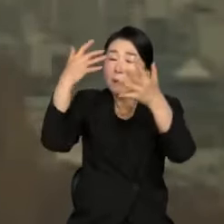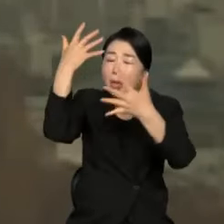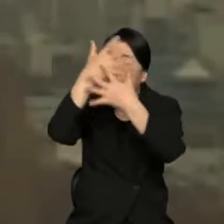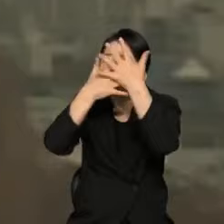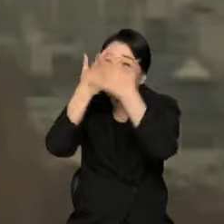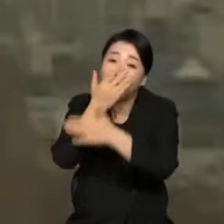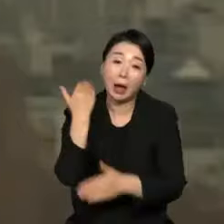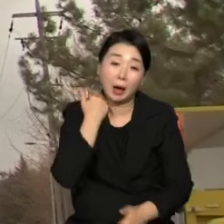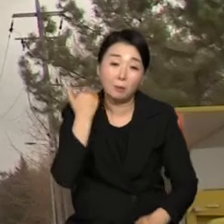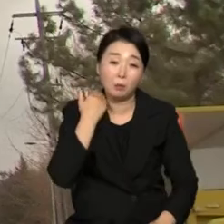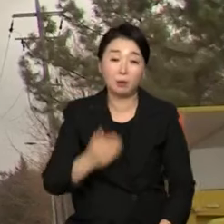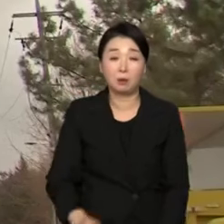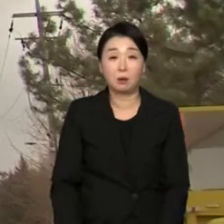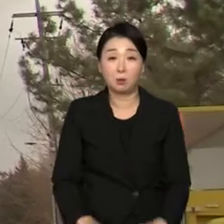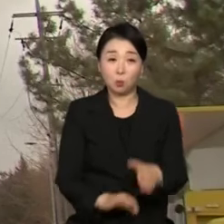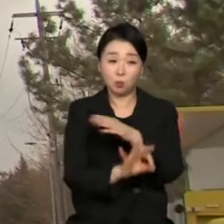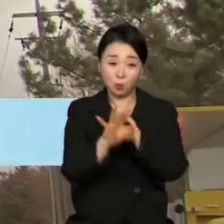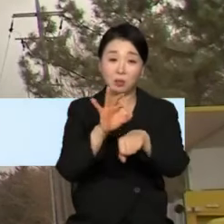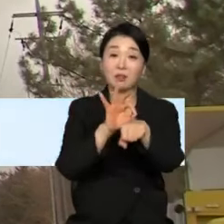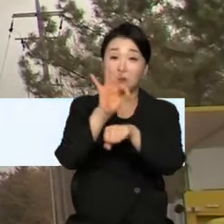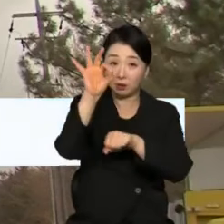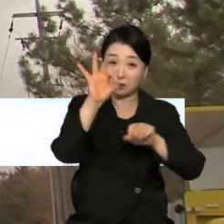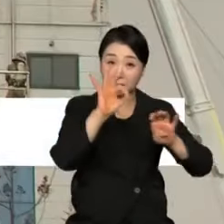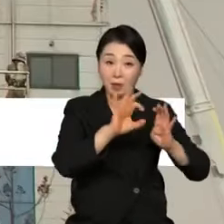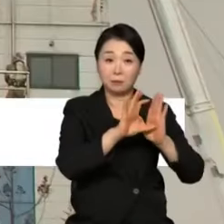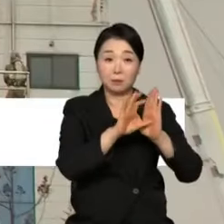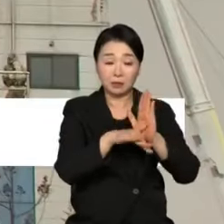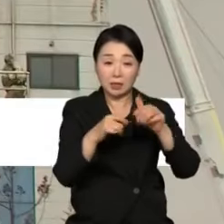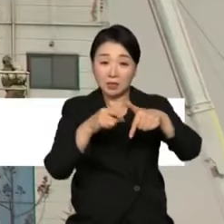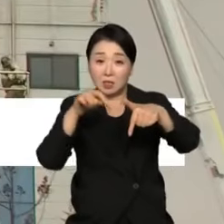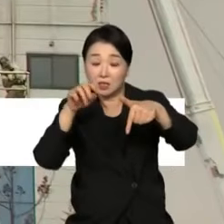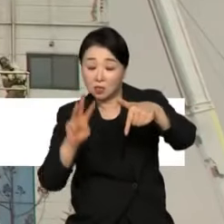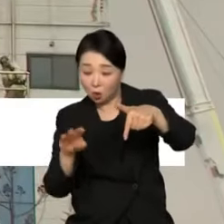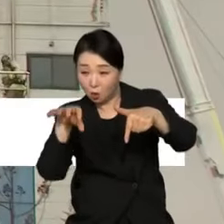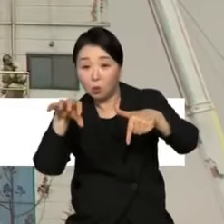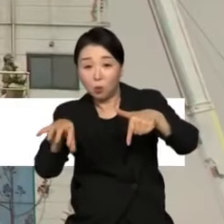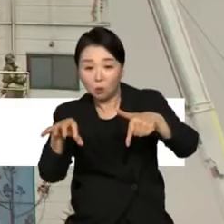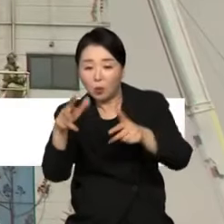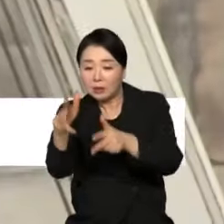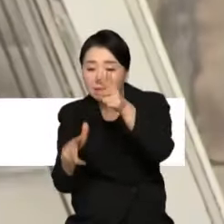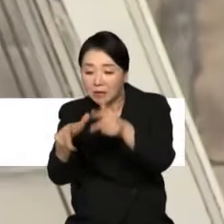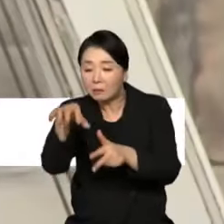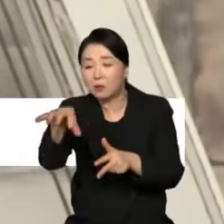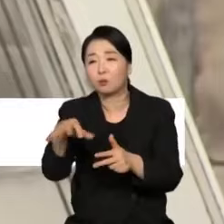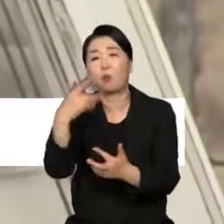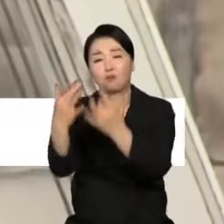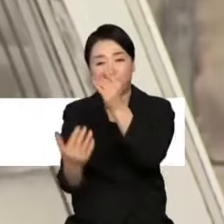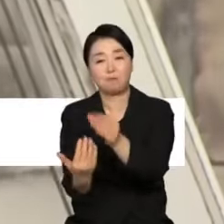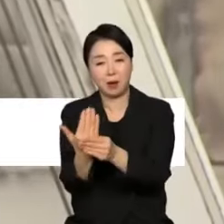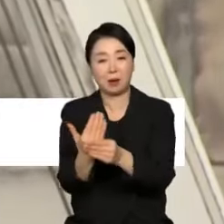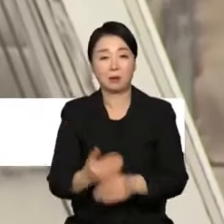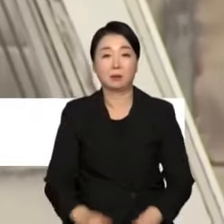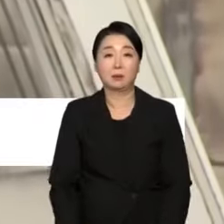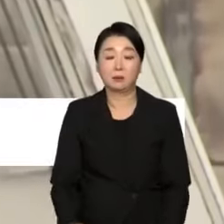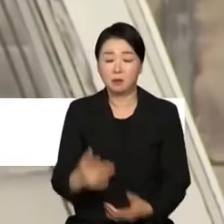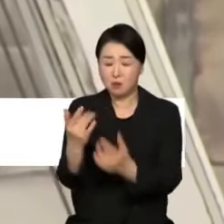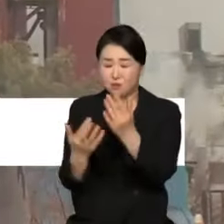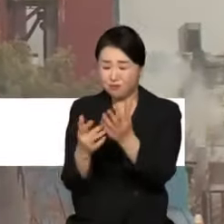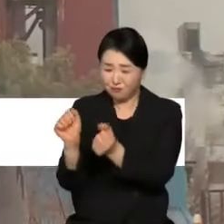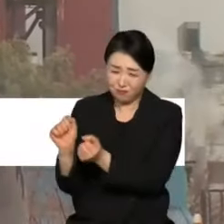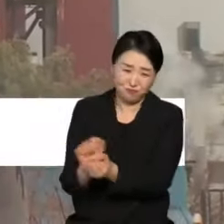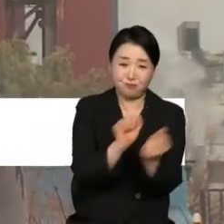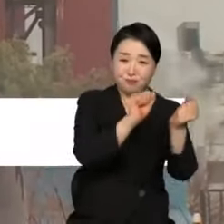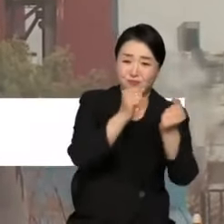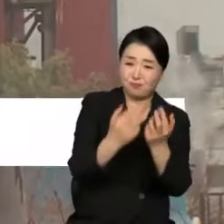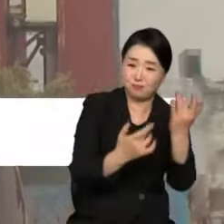않습니다. 오늘 오전 10시 40분쯤 인천시 가좌동에 있는 산업단지에서 불이 났습니다. 불이 금세